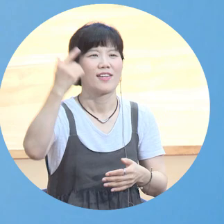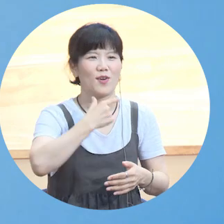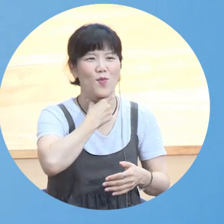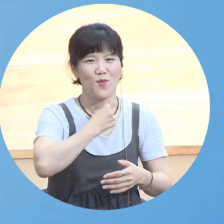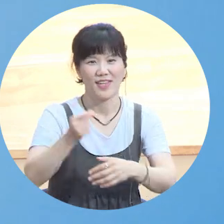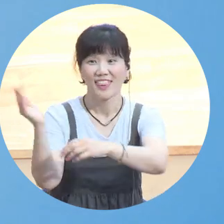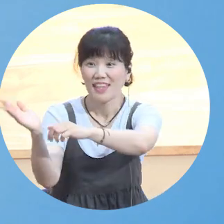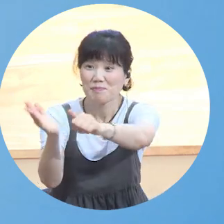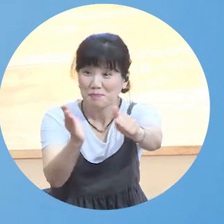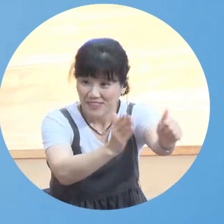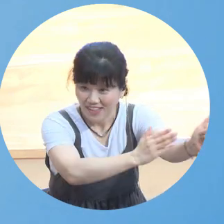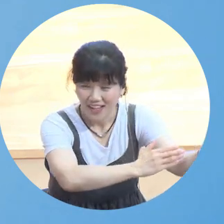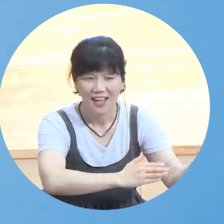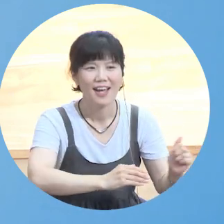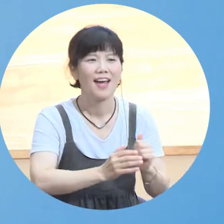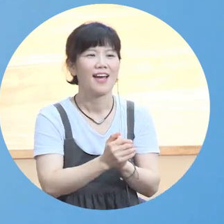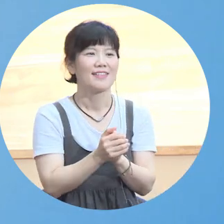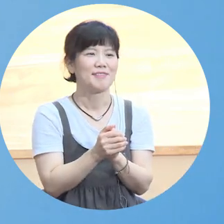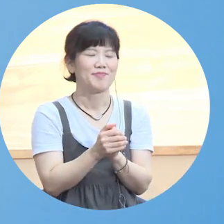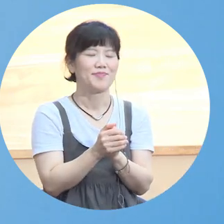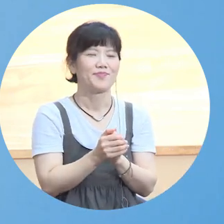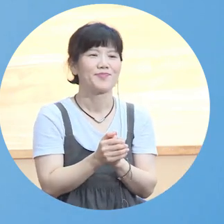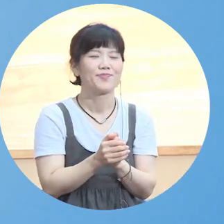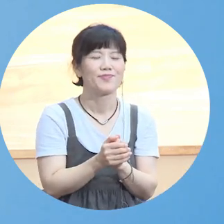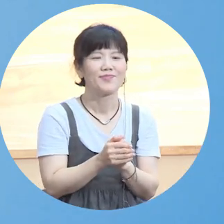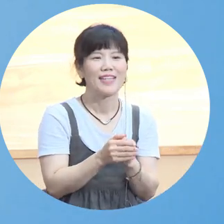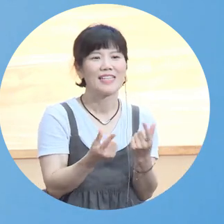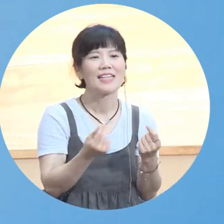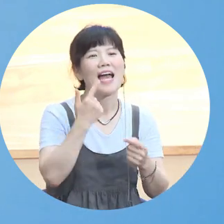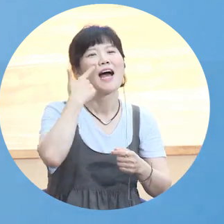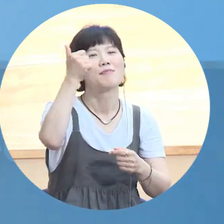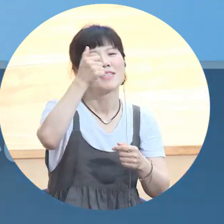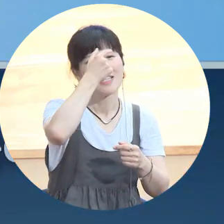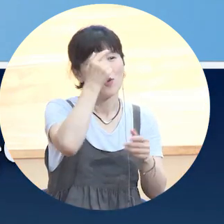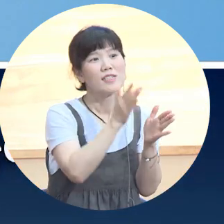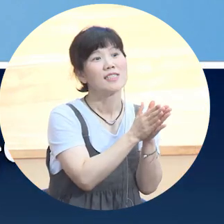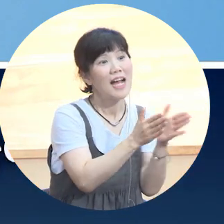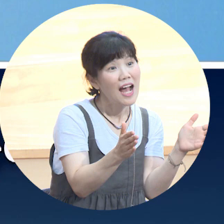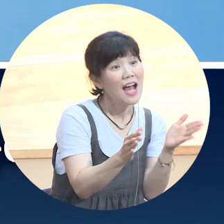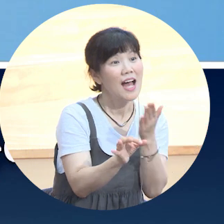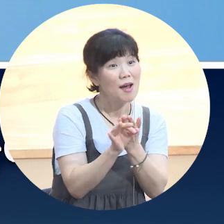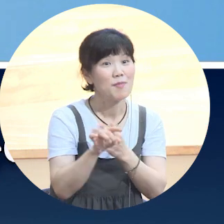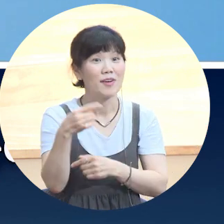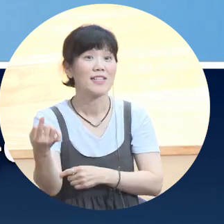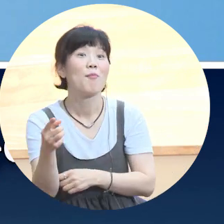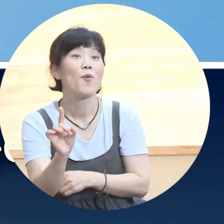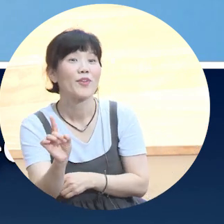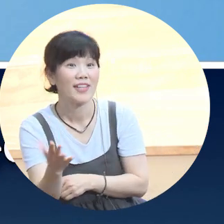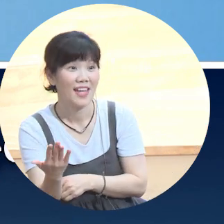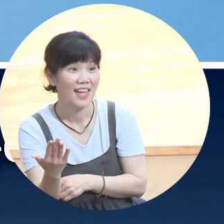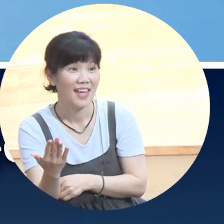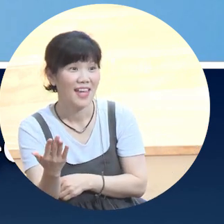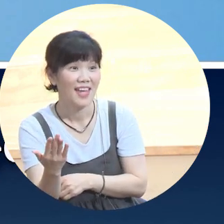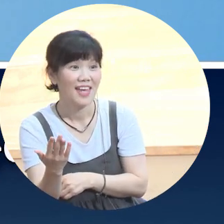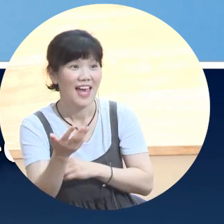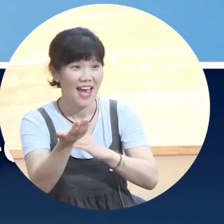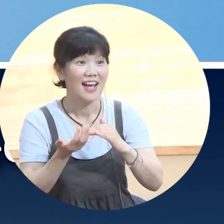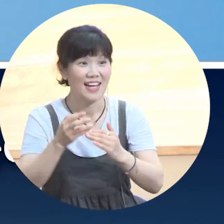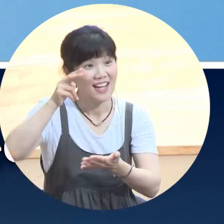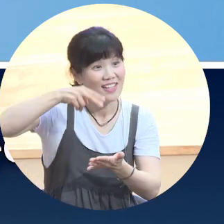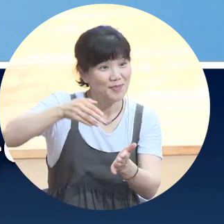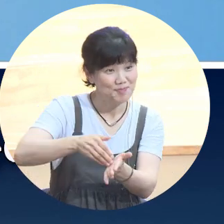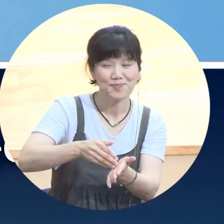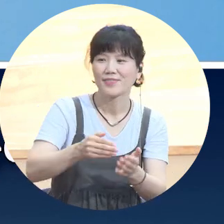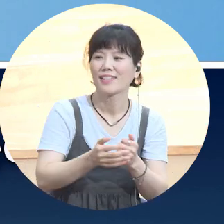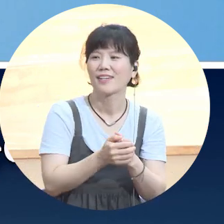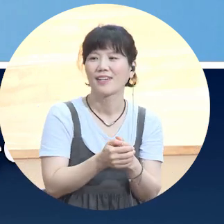축원합니다 이렇게 아버지의 기도가 시작되니까 어떻게 되요 같이 읽어볼까요 아까 신나게 읽었죠 다 10 치자 내려가는